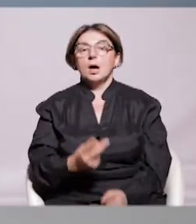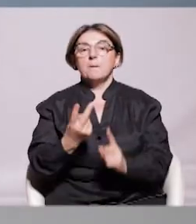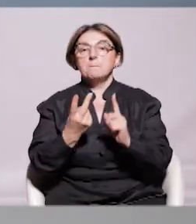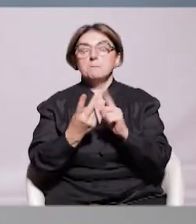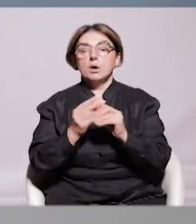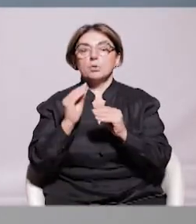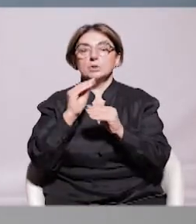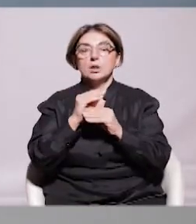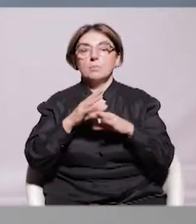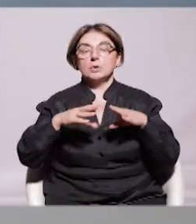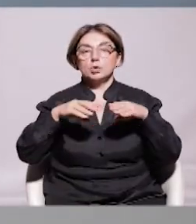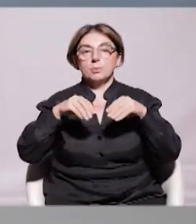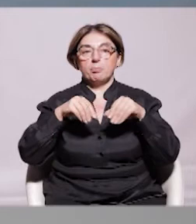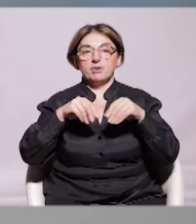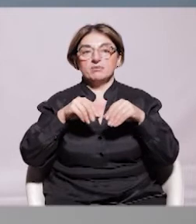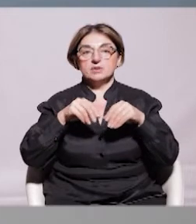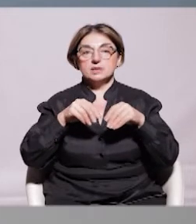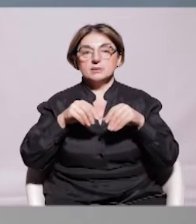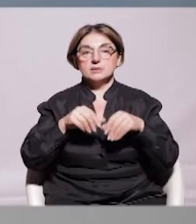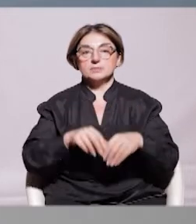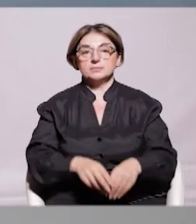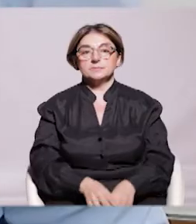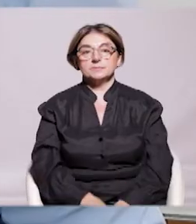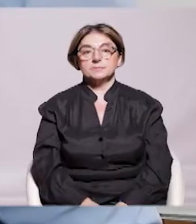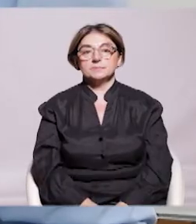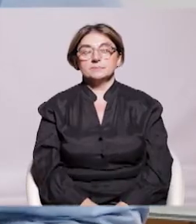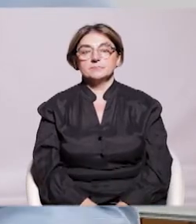და მერე დავუმატოთ